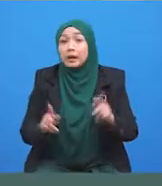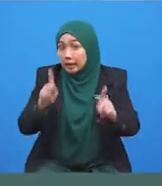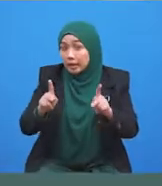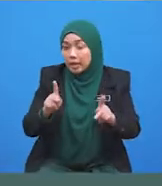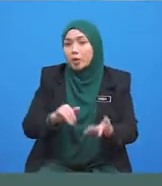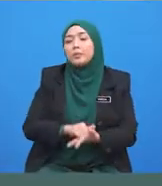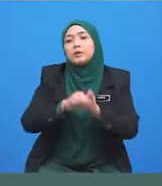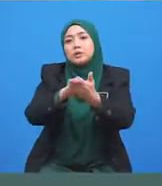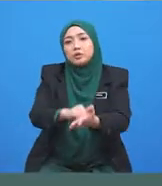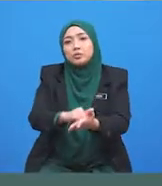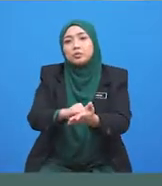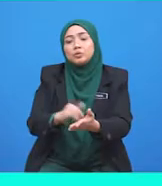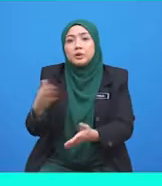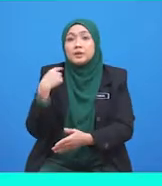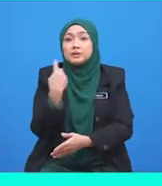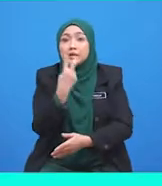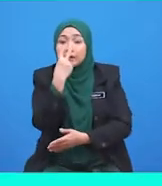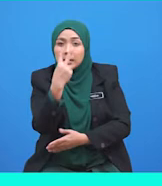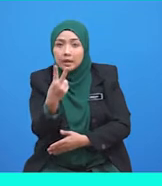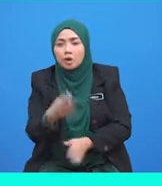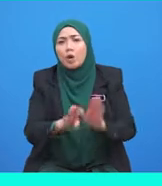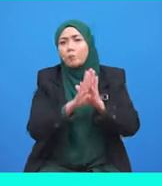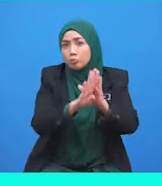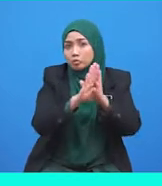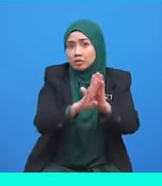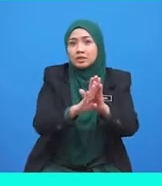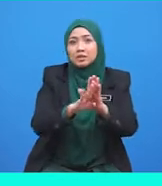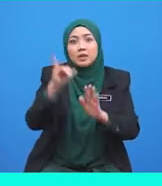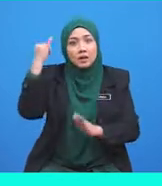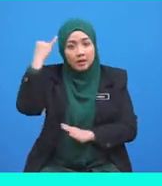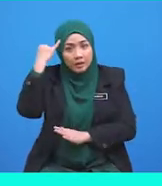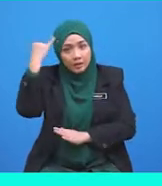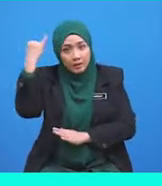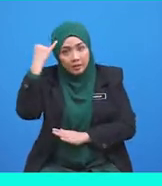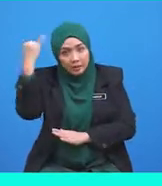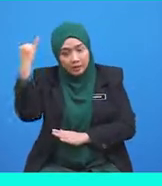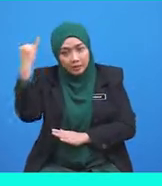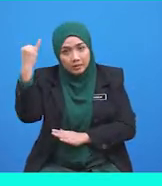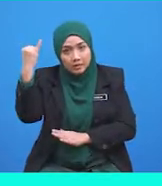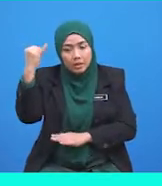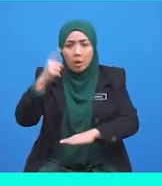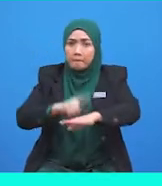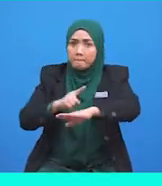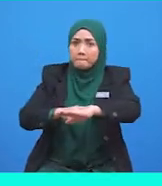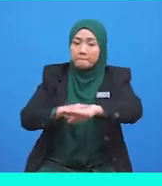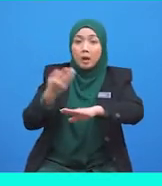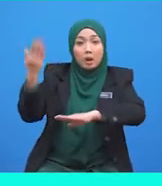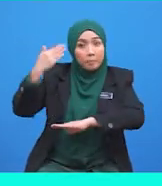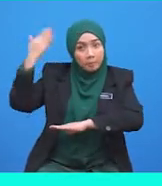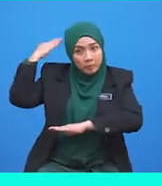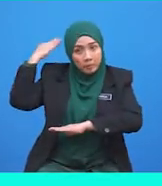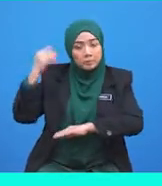Kalau begitu, mari kita lihat sendiri bukti Ideofact manusia zaman prasejarah. Gambar